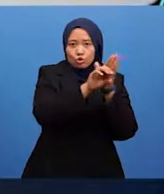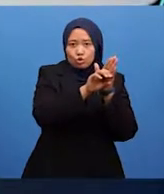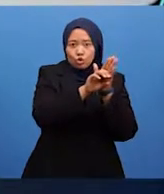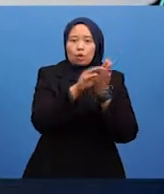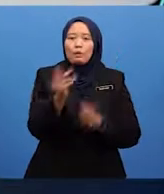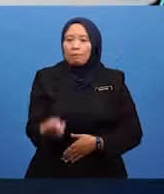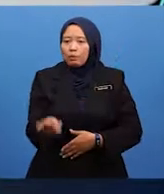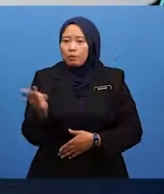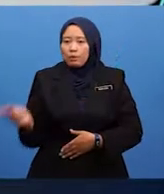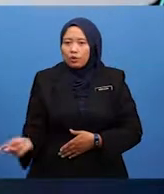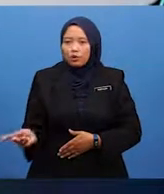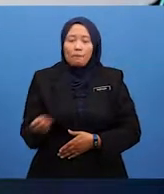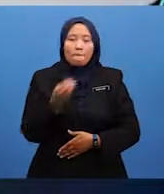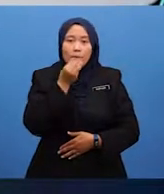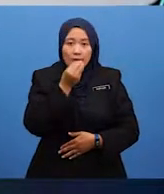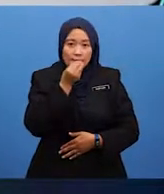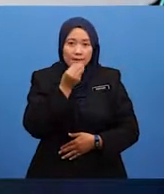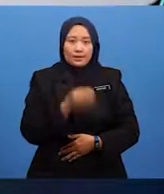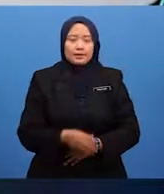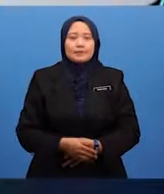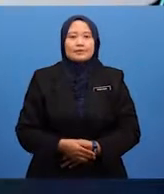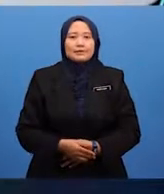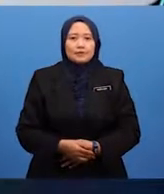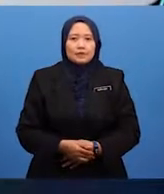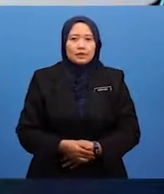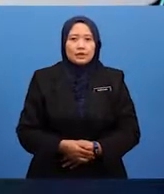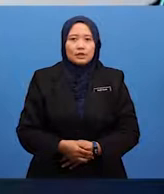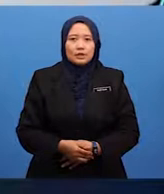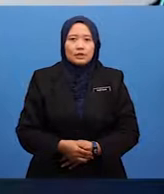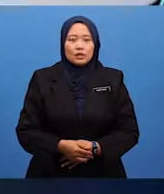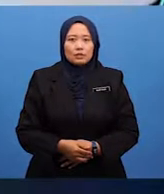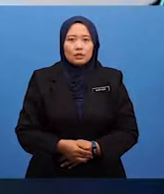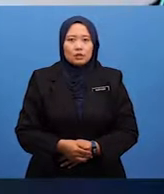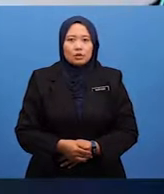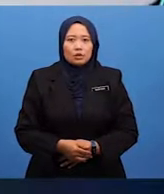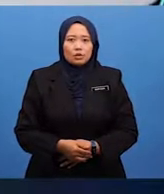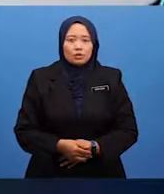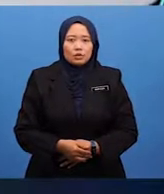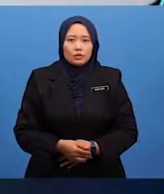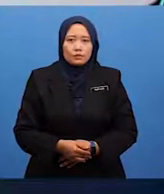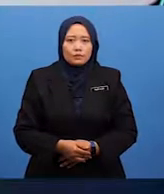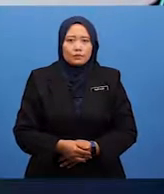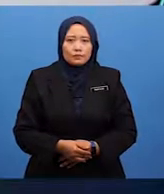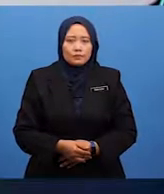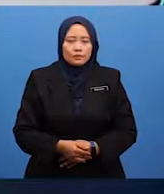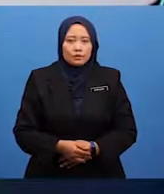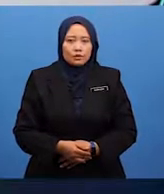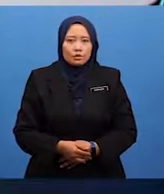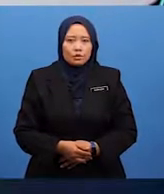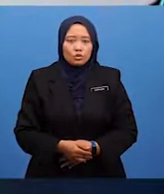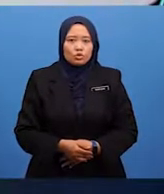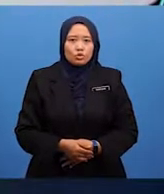terdapat sebuah makanan silavadee rajidae Sayu pun dan juga antara juga seperti lanskap dan juga slime-nya seperti